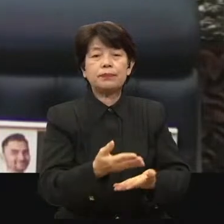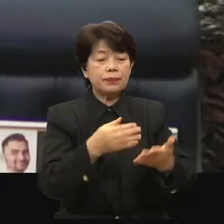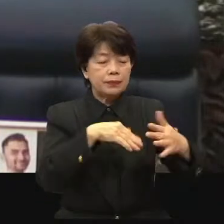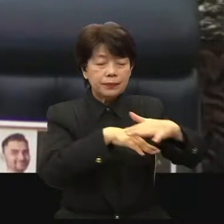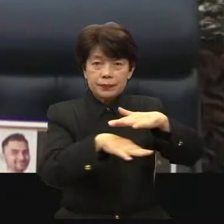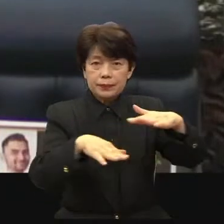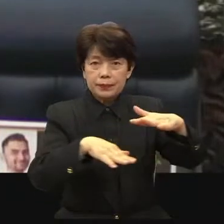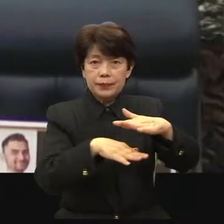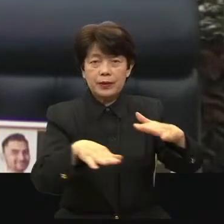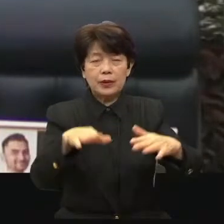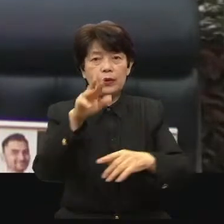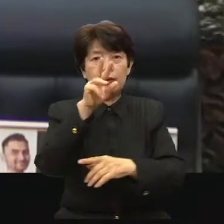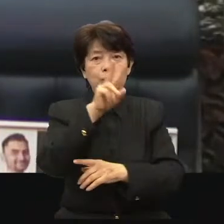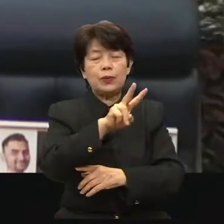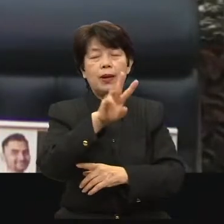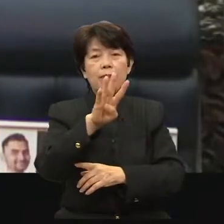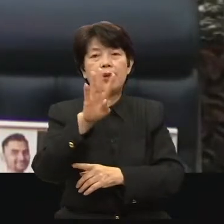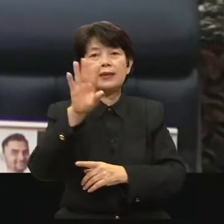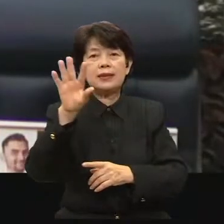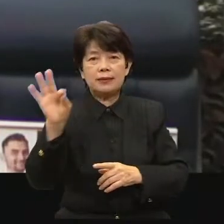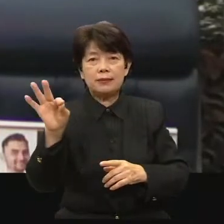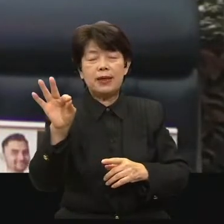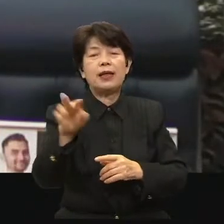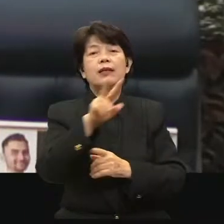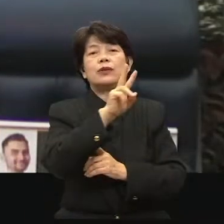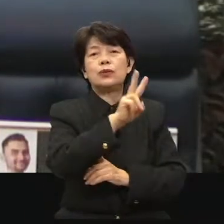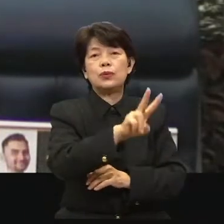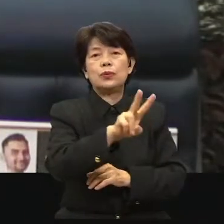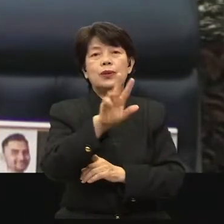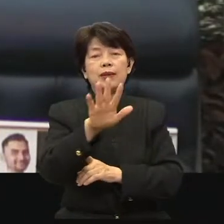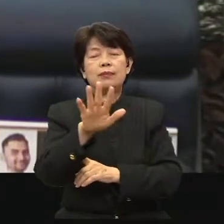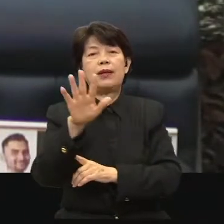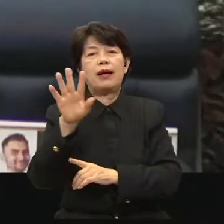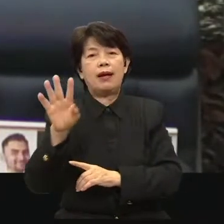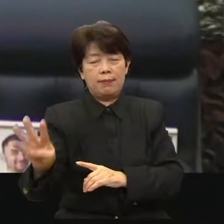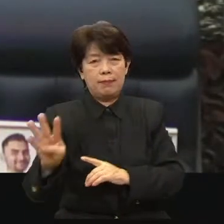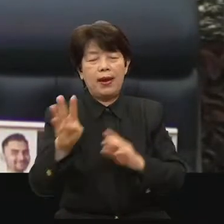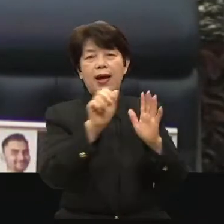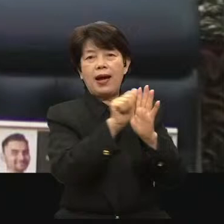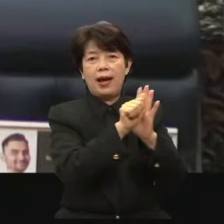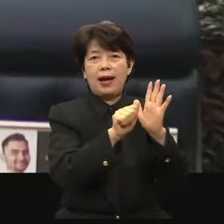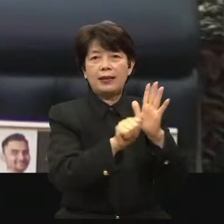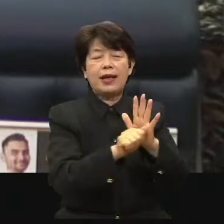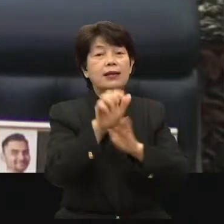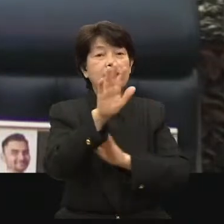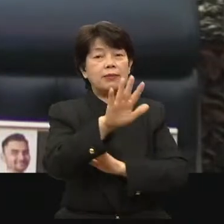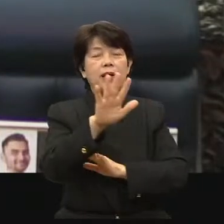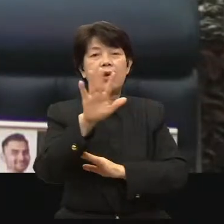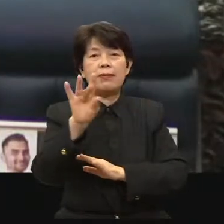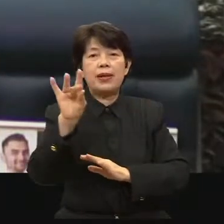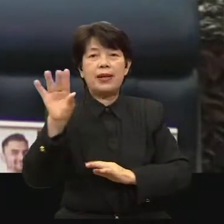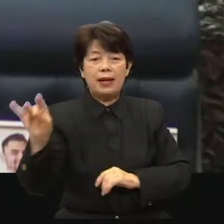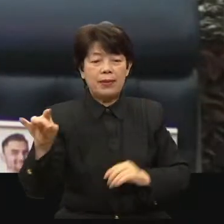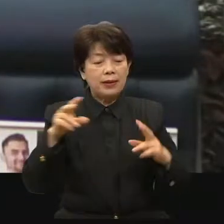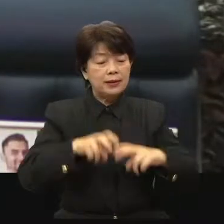Seksyen 249 dan Seksyen 254 Akta 588.